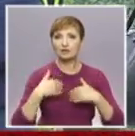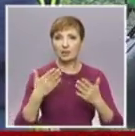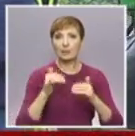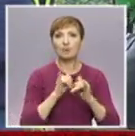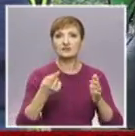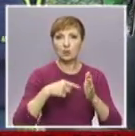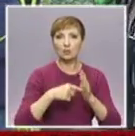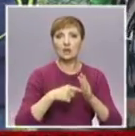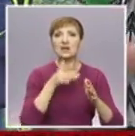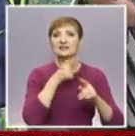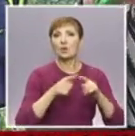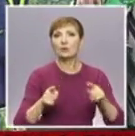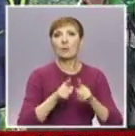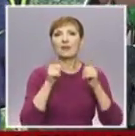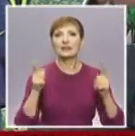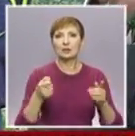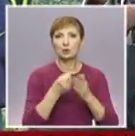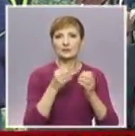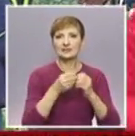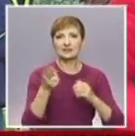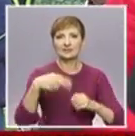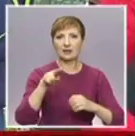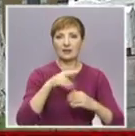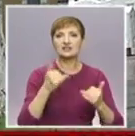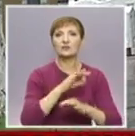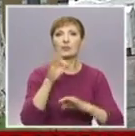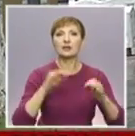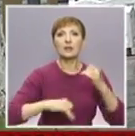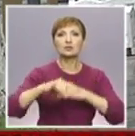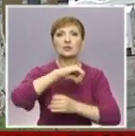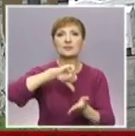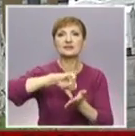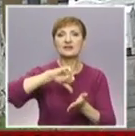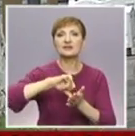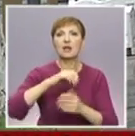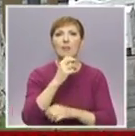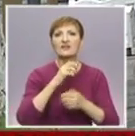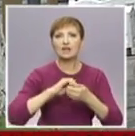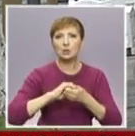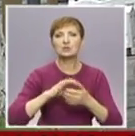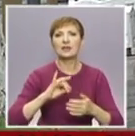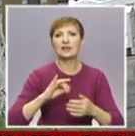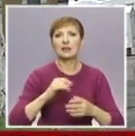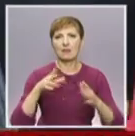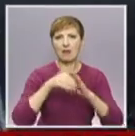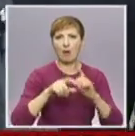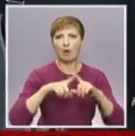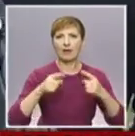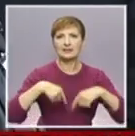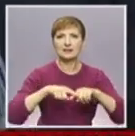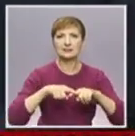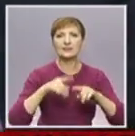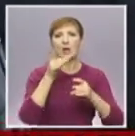развитию города, сроки продлили до 10 декабря. На сегодня проект обсудили с представителями профсоюзных и отраслевых организаций,